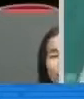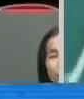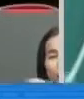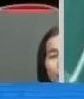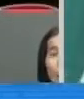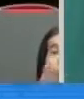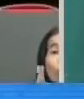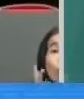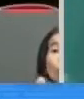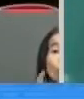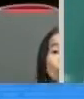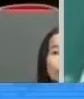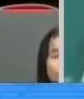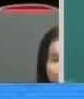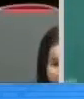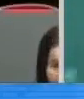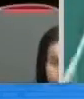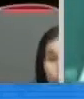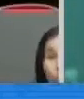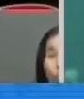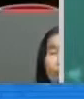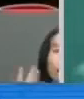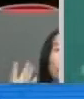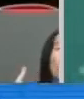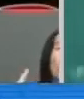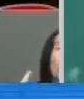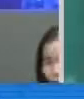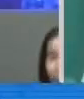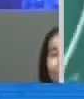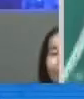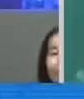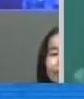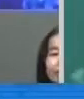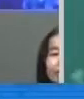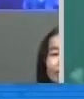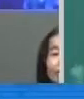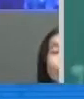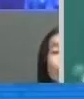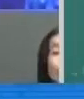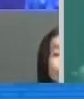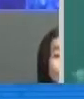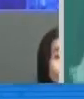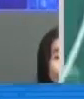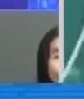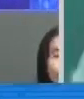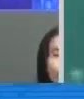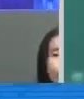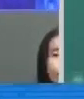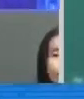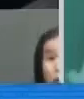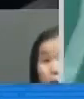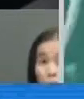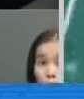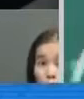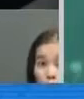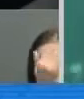แต่อีกกลุ่มหนึ่งที่มืออยู่นะครับยังไม่ได้ใช้มาตรการขั้นเด็ดขาดแม้ว่าจะมีจากพระราชกำหนดการบริหารราช